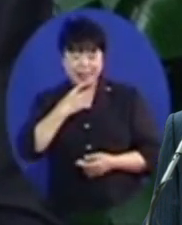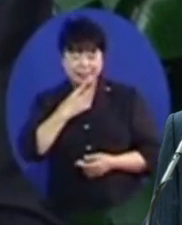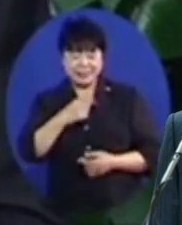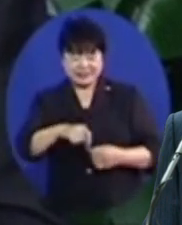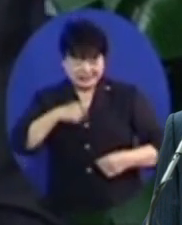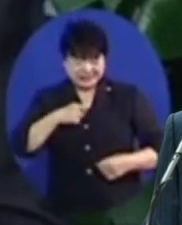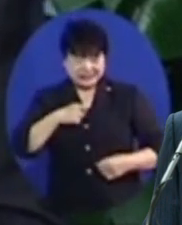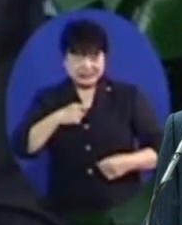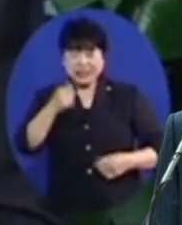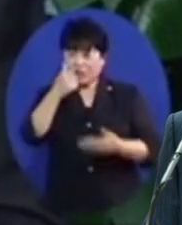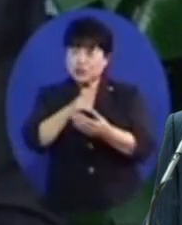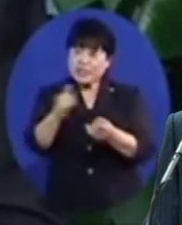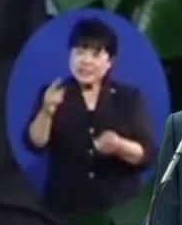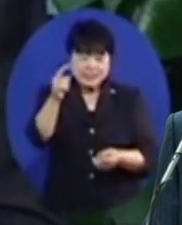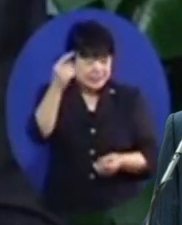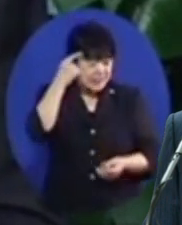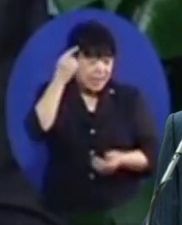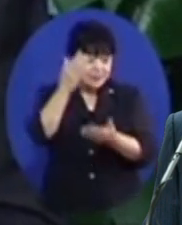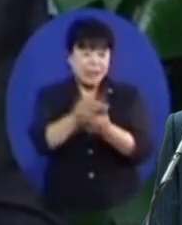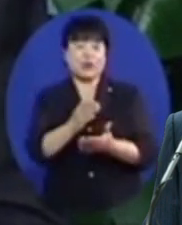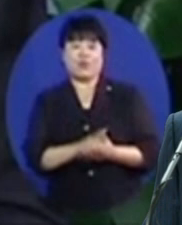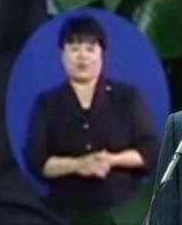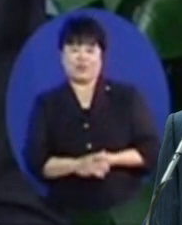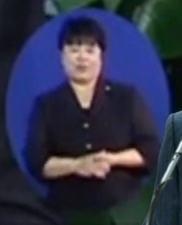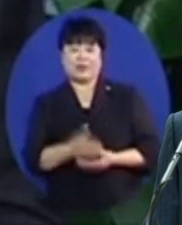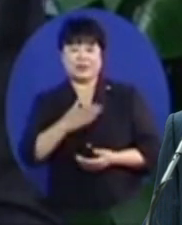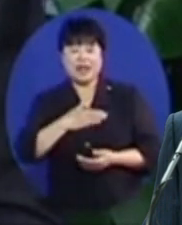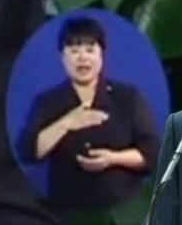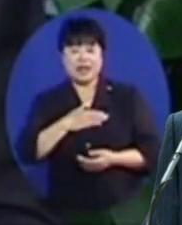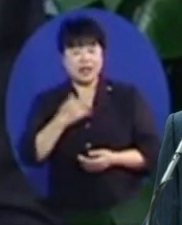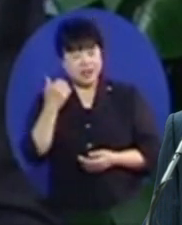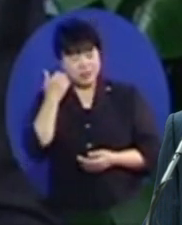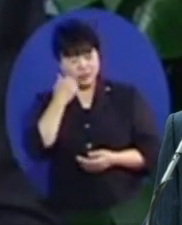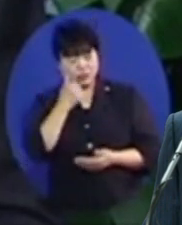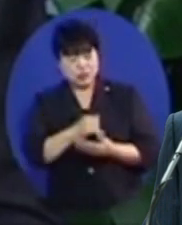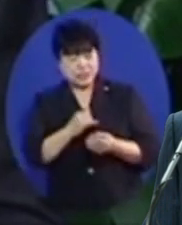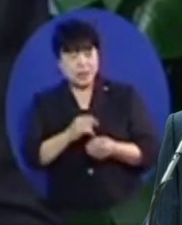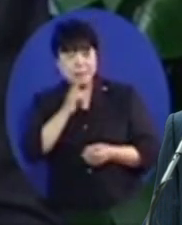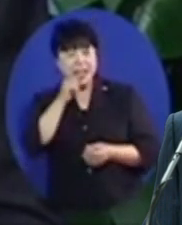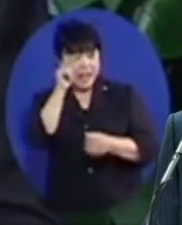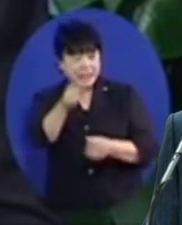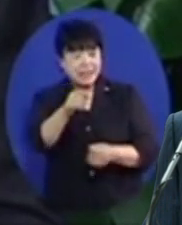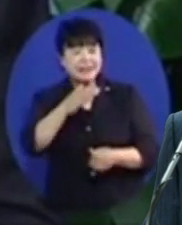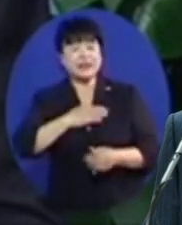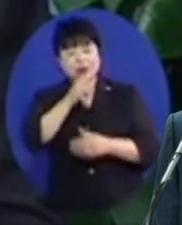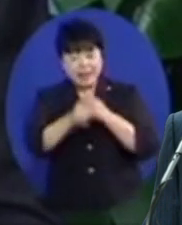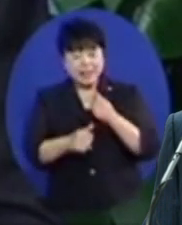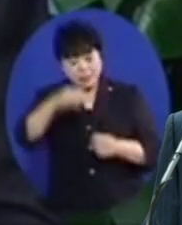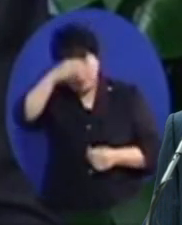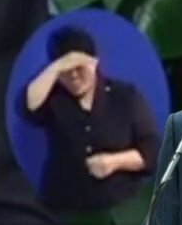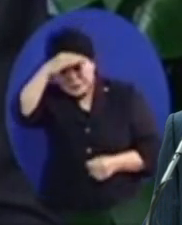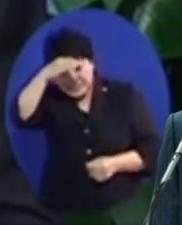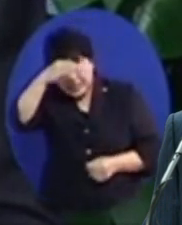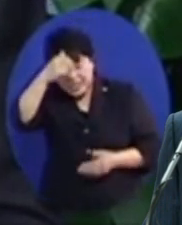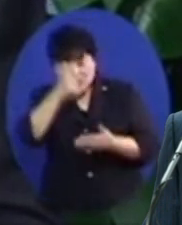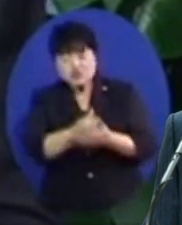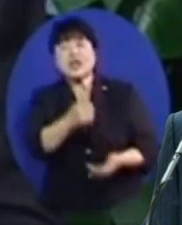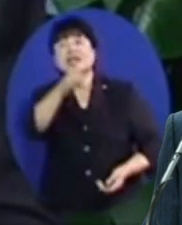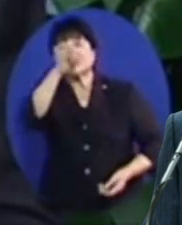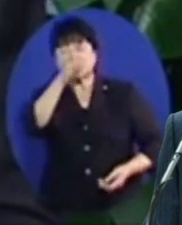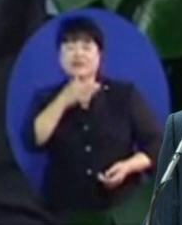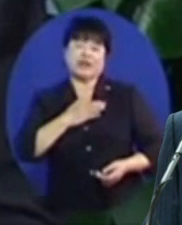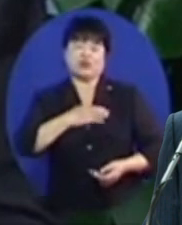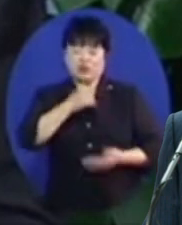의인이고 저 사람만 죄인이라고 생각하지 마십시오. 내가 저 사람을 죄인이라고 말할 때 나도 하나님 보시기에는 죄인일